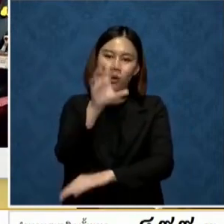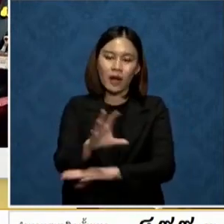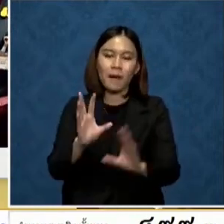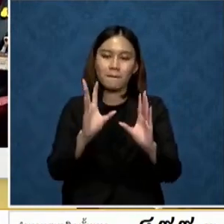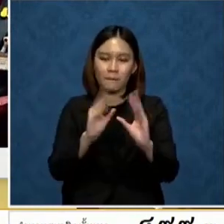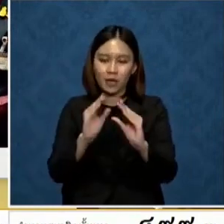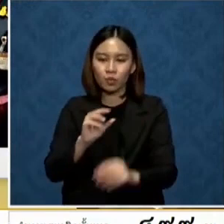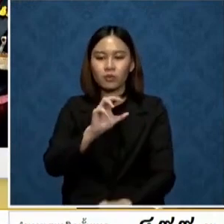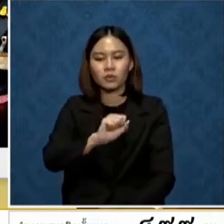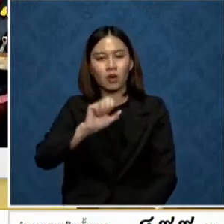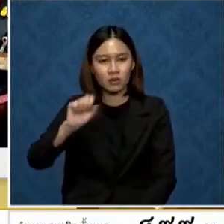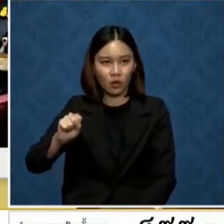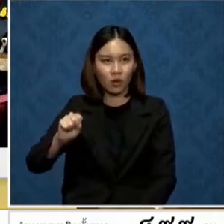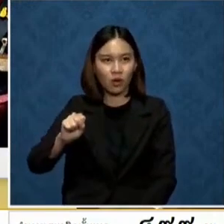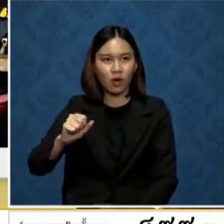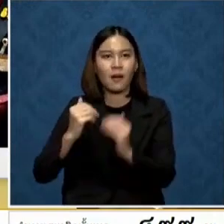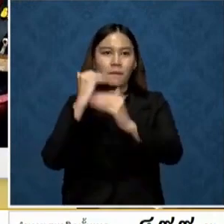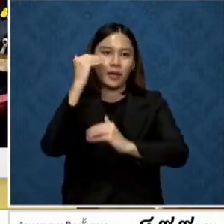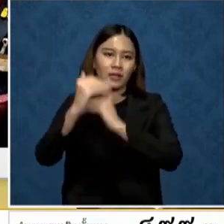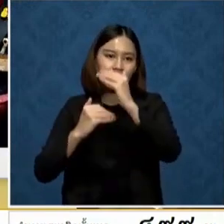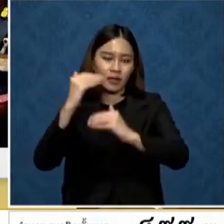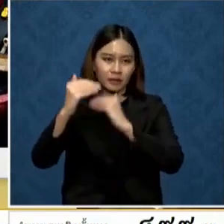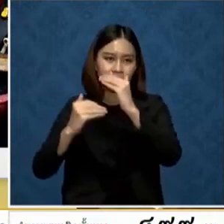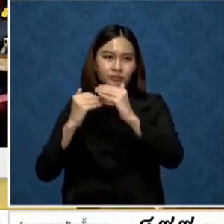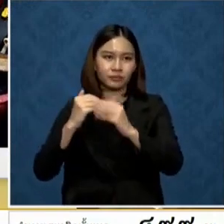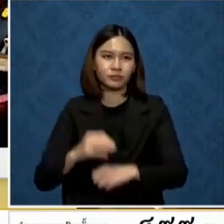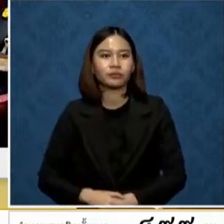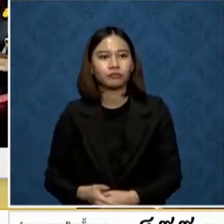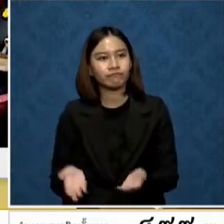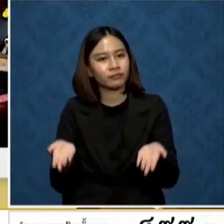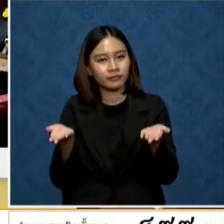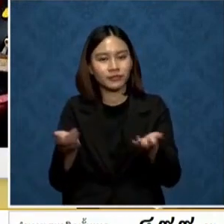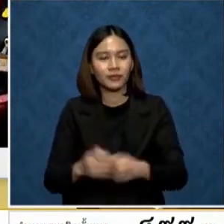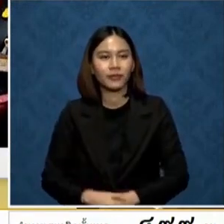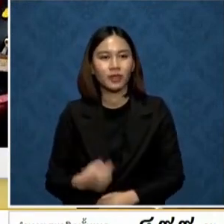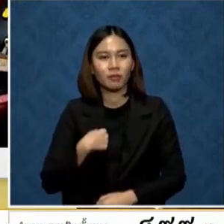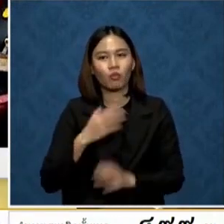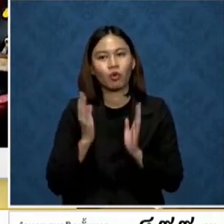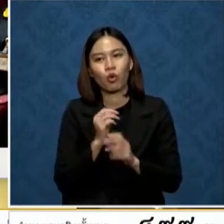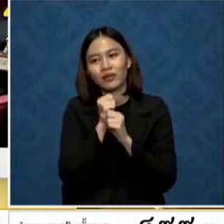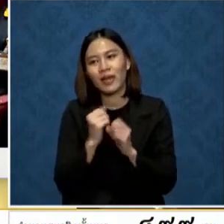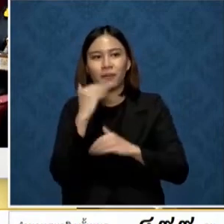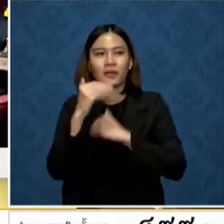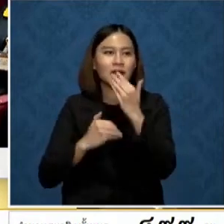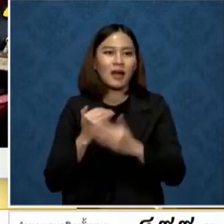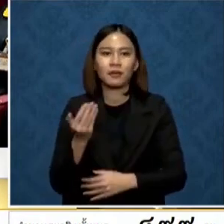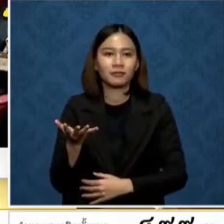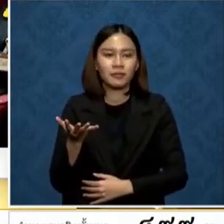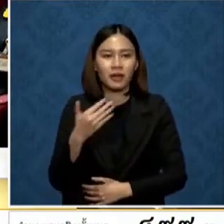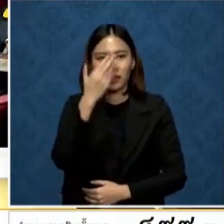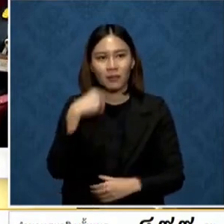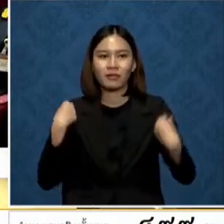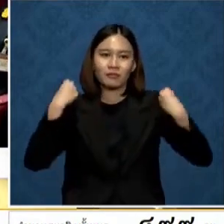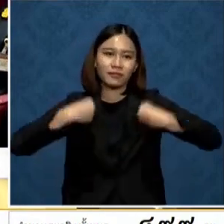ประชุมสภาผู้แทนราษฎรก้าวหน้าเอาเถอะท่านจะพูดงแต่ว่าผมอาจจะเป็นคนแก่ที่ไม่ก้าวหน้าเพราะดูจากการ